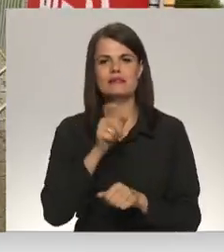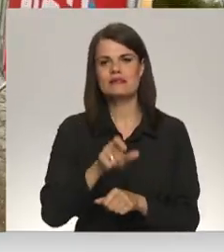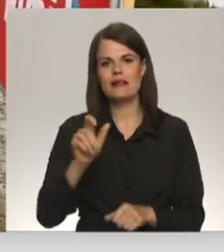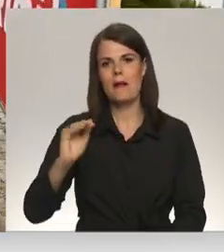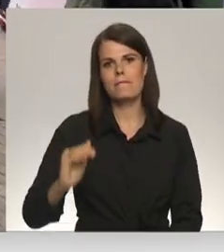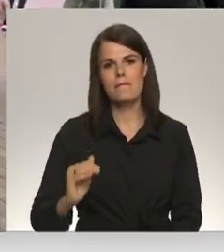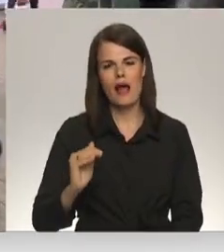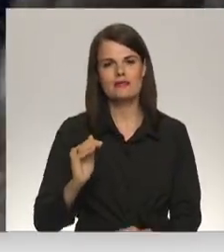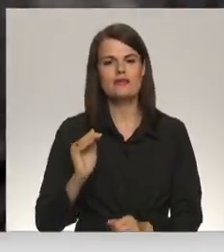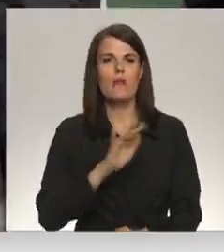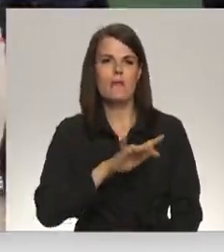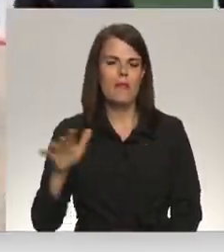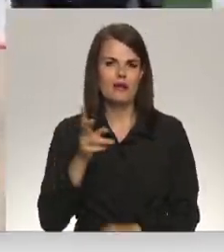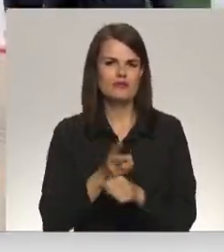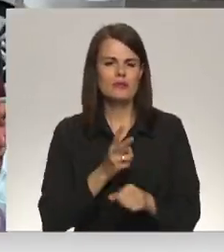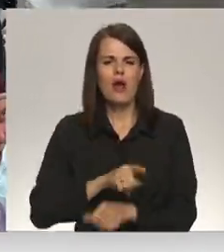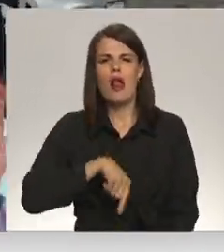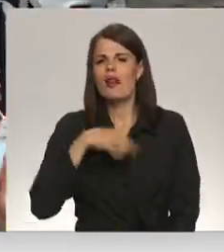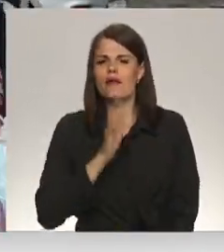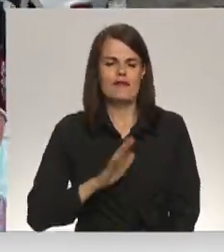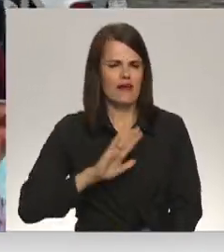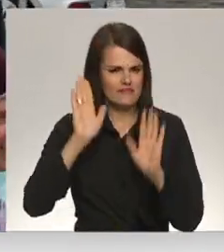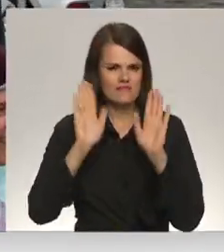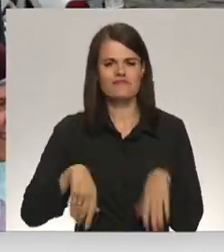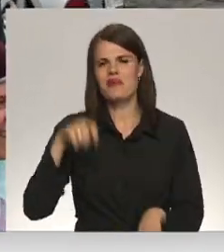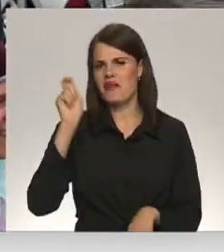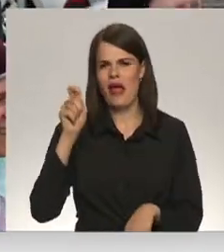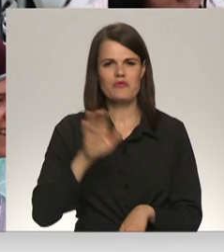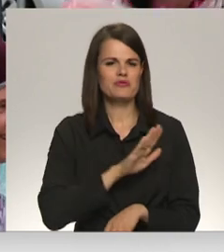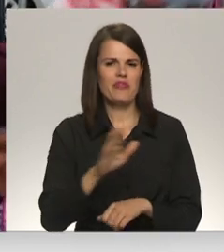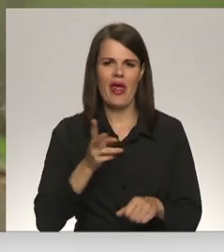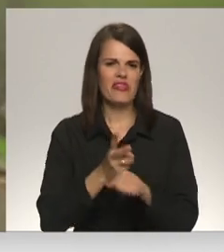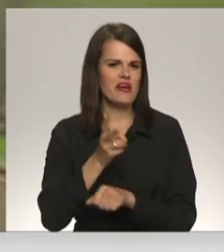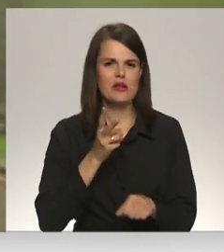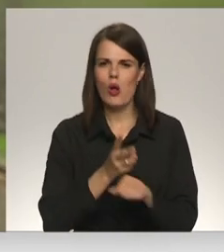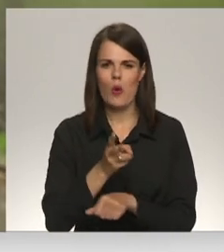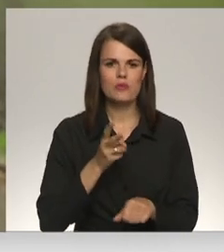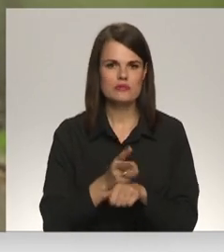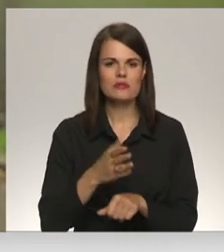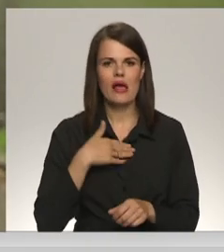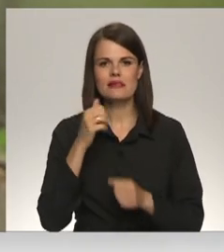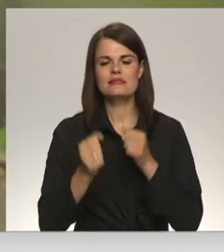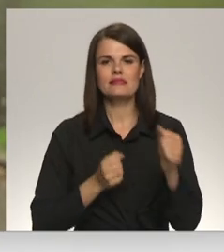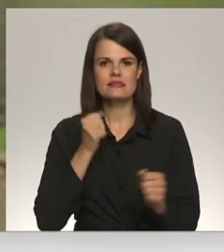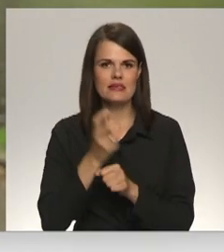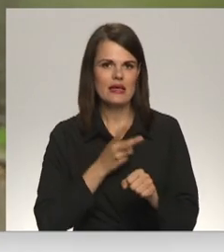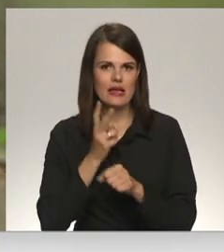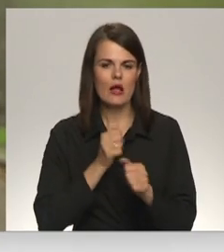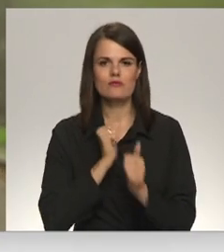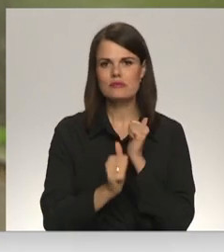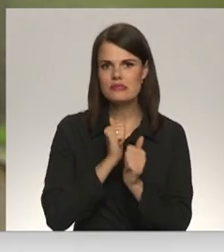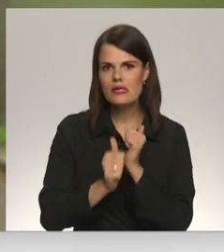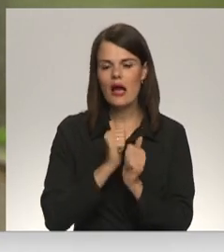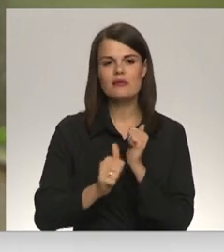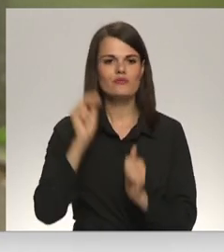Mazais maratons esot gaidīts pārāk ilgi, lai lietus būtu iemesls tā atlikšanai. Skrienu sacensībās,